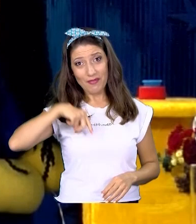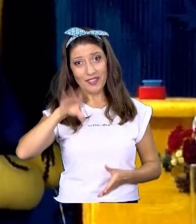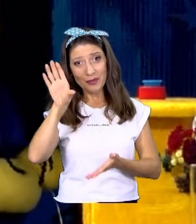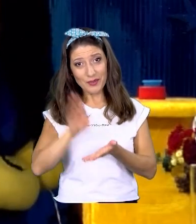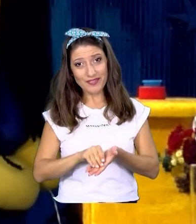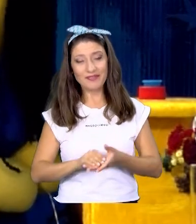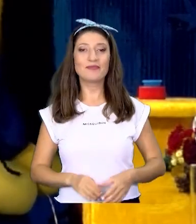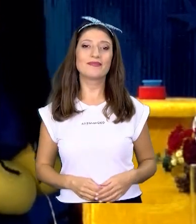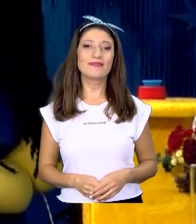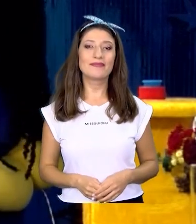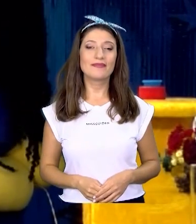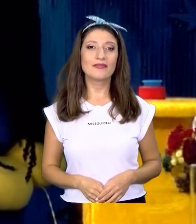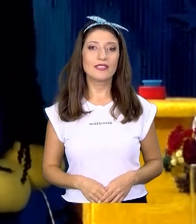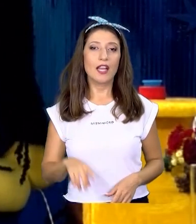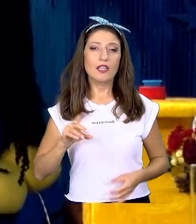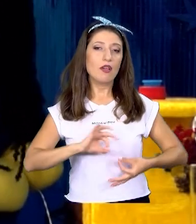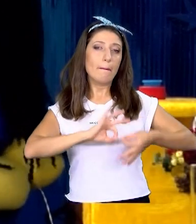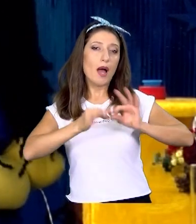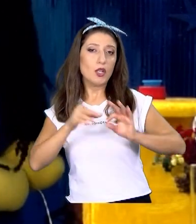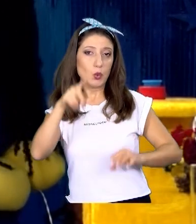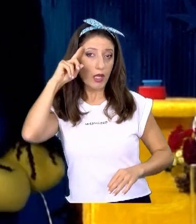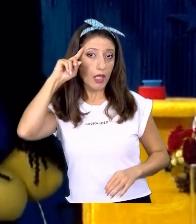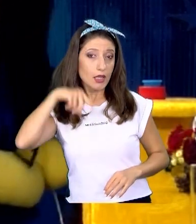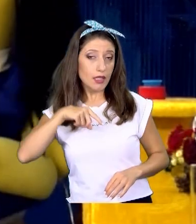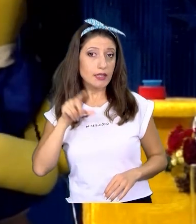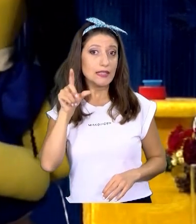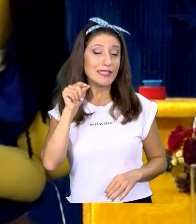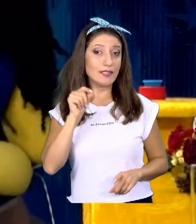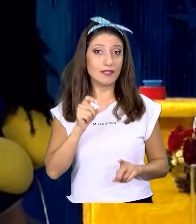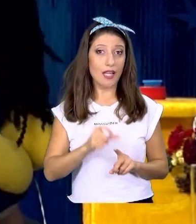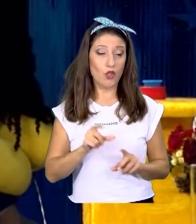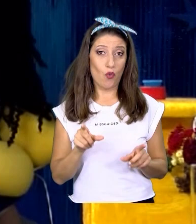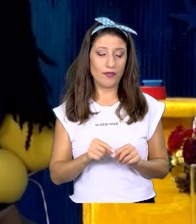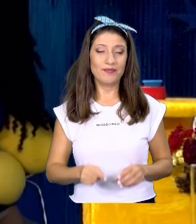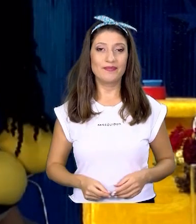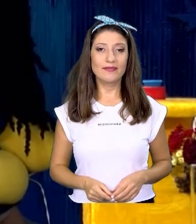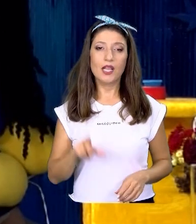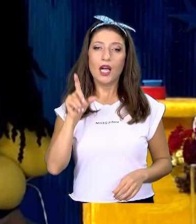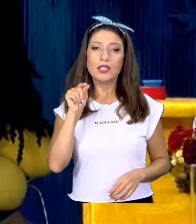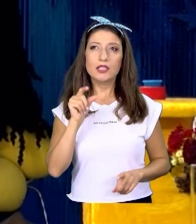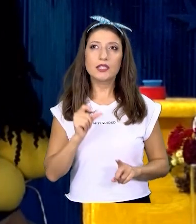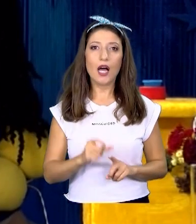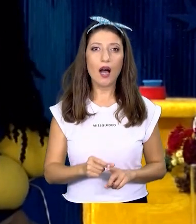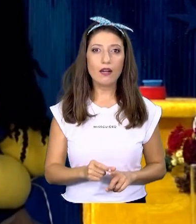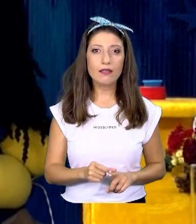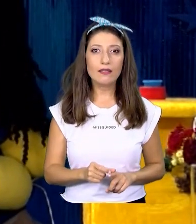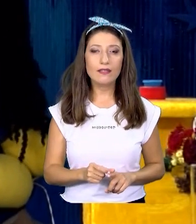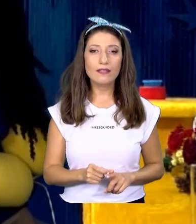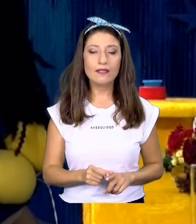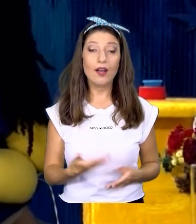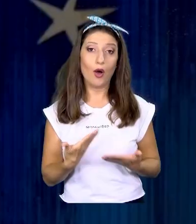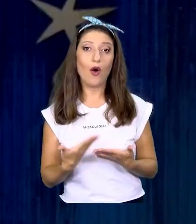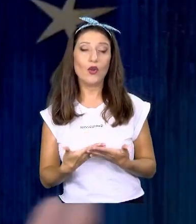իմանաս։ Գովելի է, իսկ ինչ բարեր գիտես ծ տառով։ Ծ